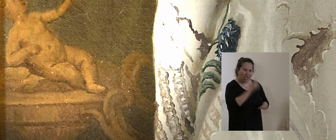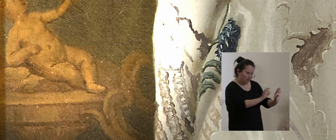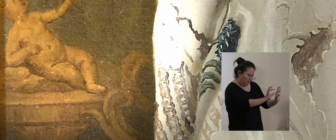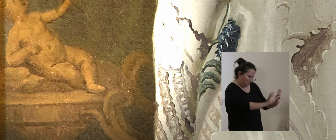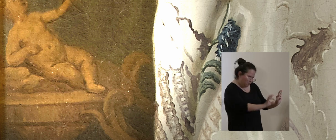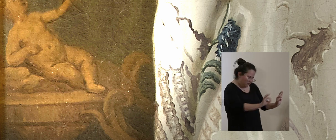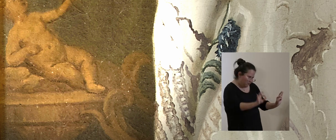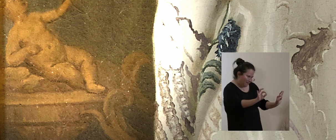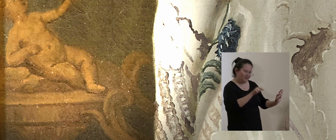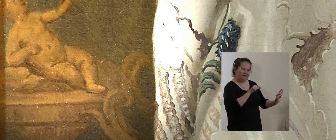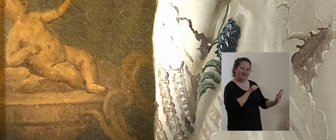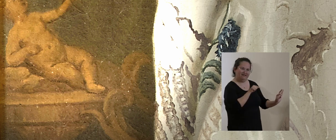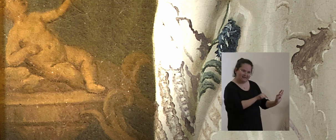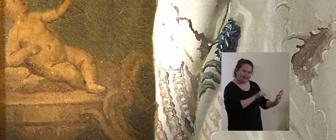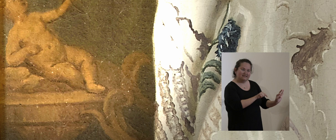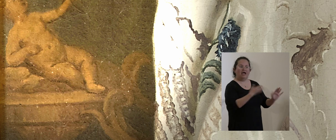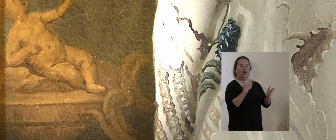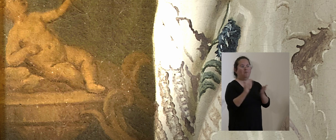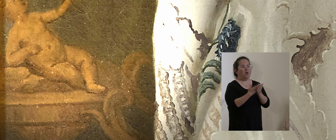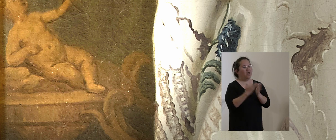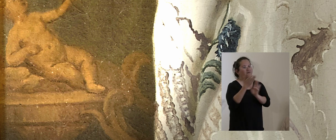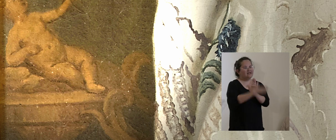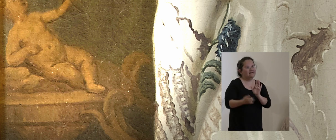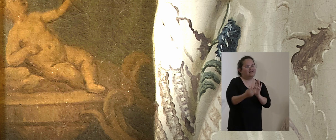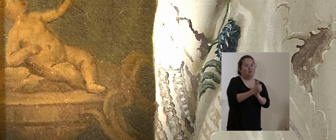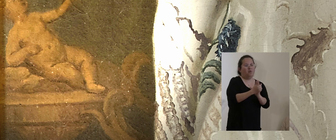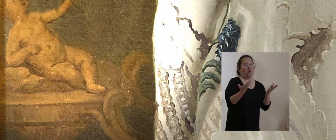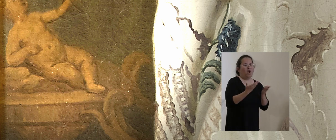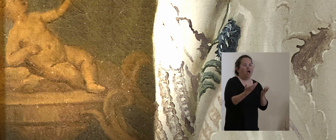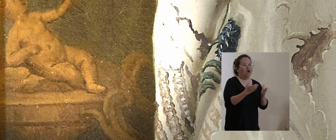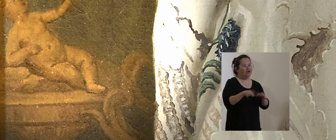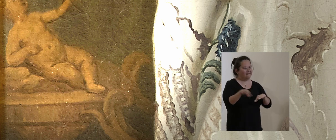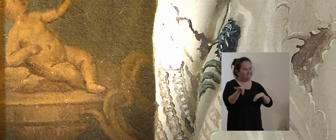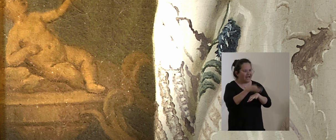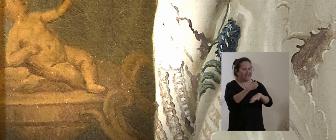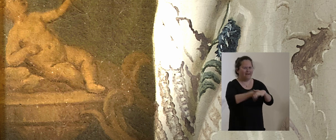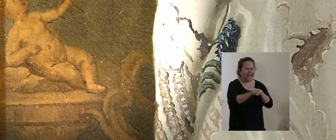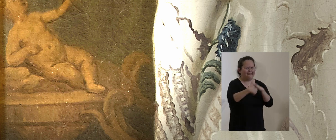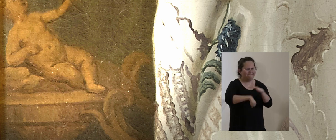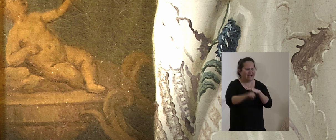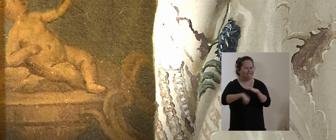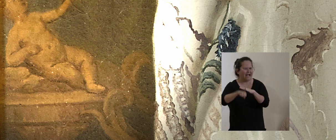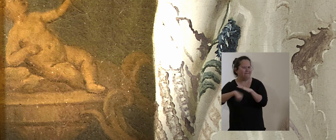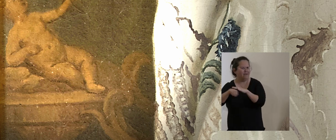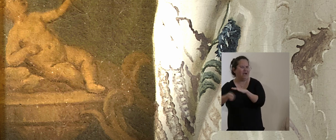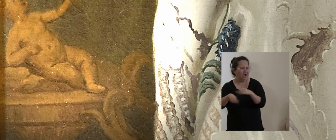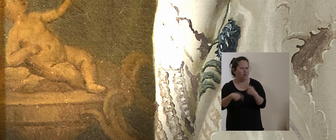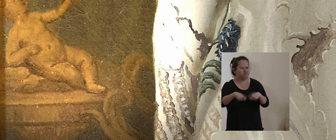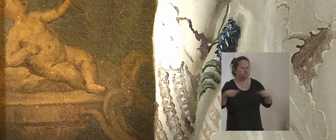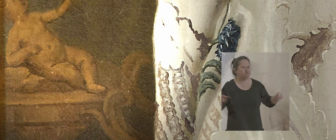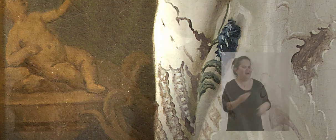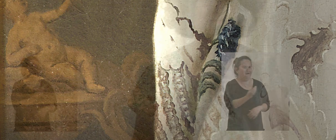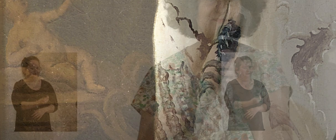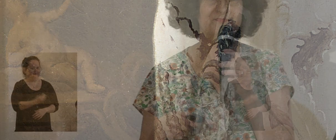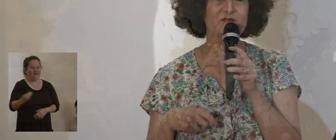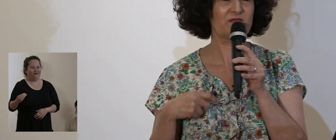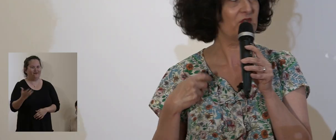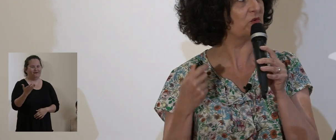un mariage dans lequel les enfants sont nombreux. Et c'est vrai qu'à la date du tableau, il y a déjà eu plusieurs enfants dans le